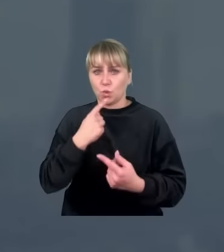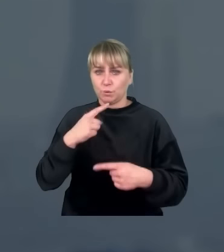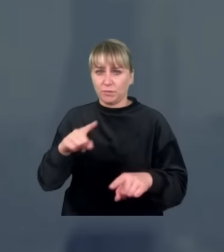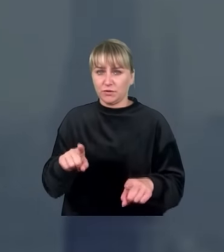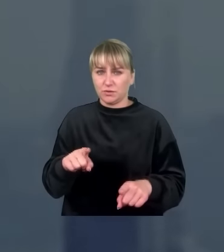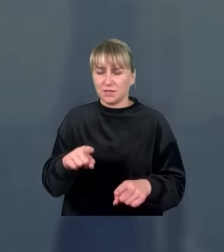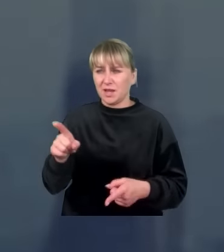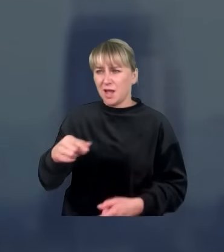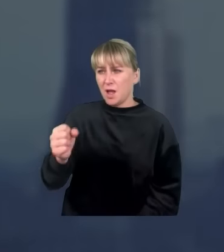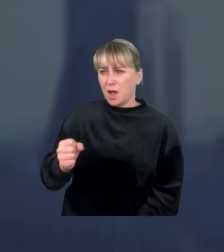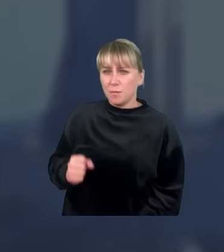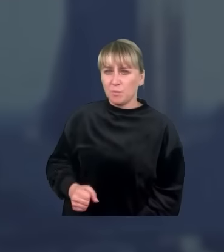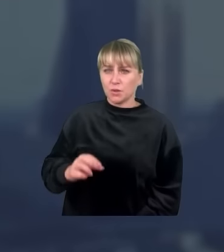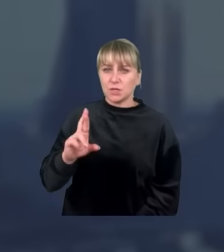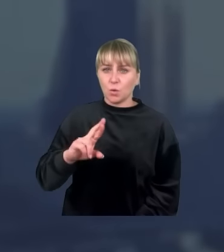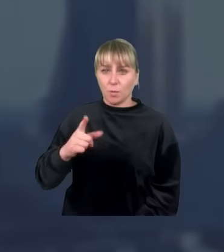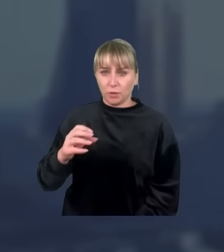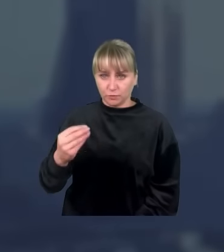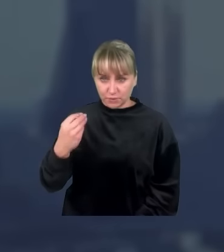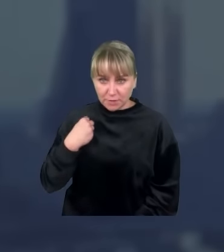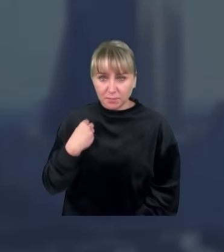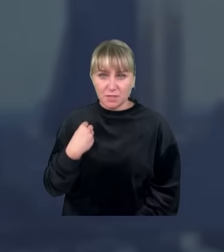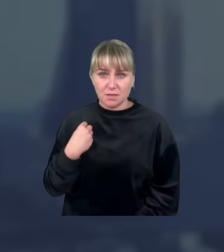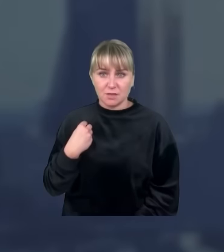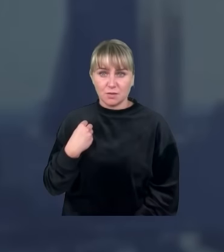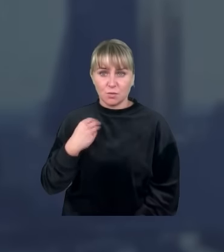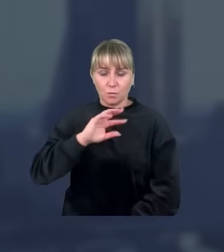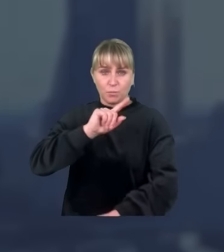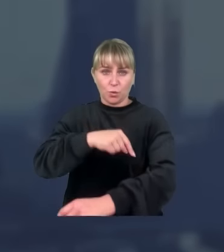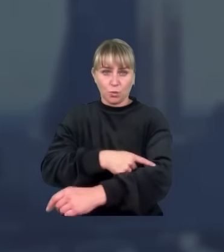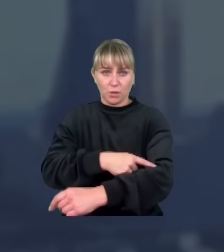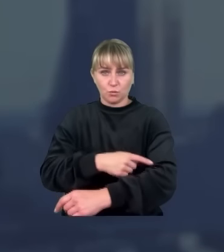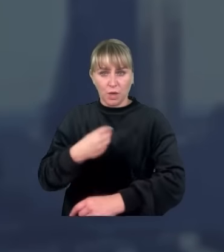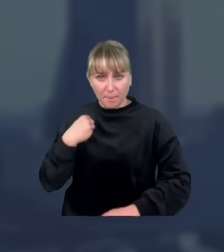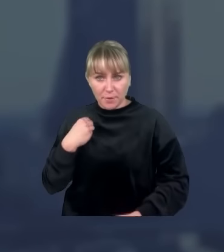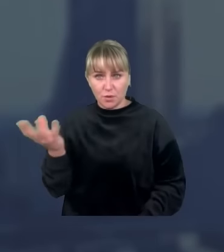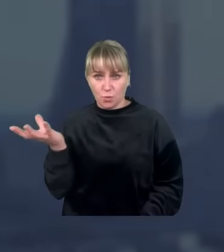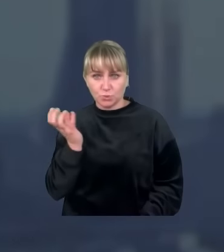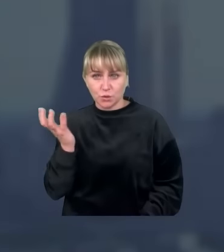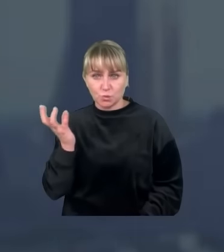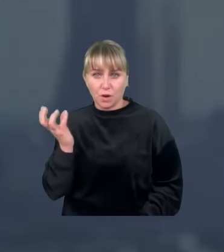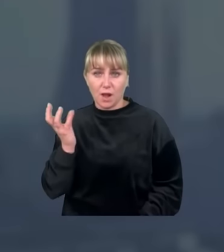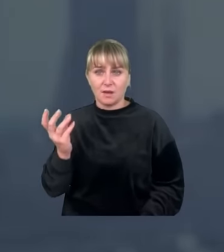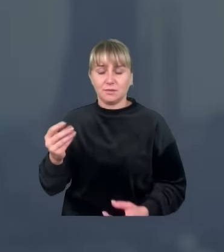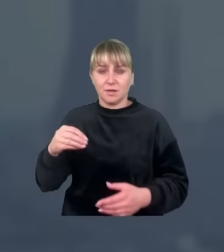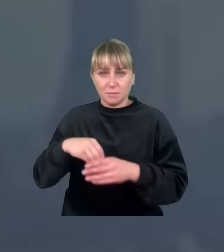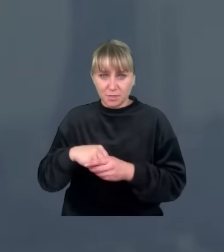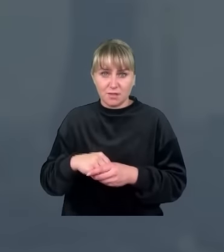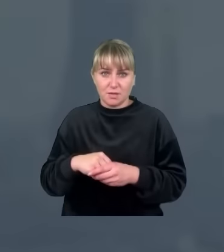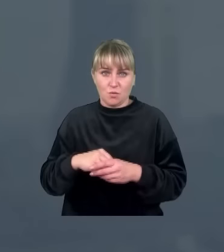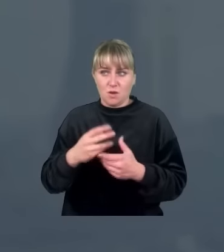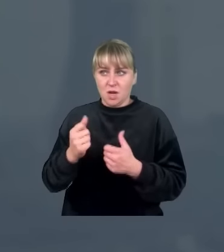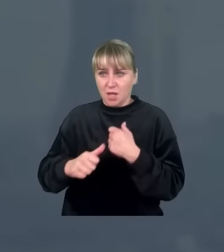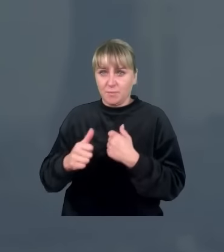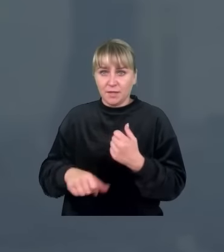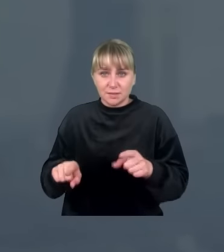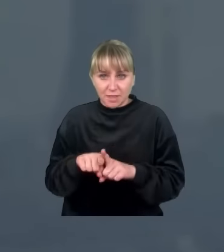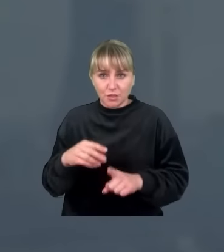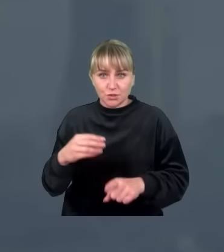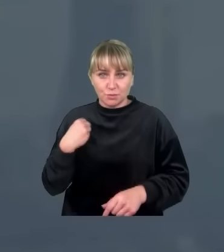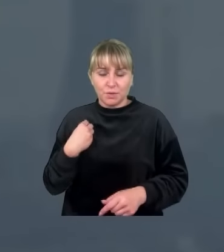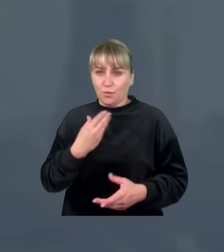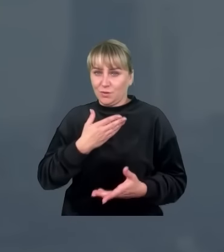poseł Romanowski to był w tej prokuraturze generalnie i zeznawał. I w lipcu, i teraz był. On gdzieś tam nie ucieka.